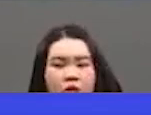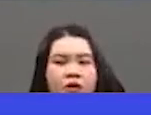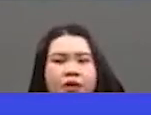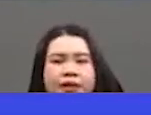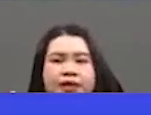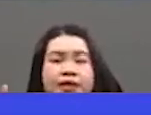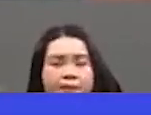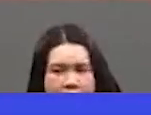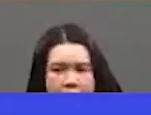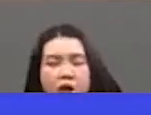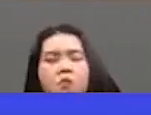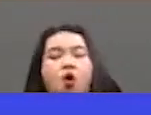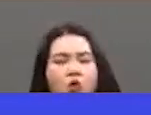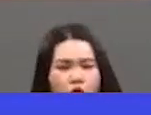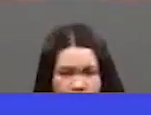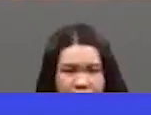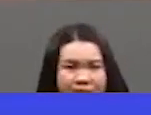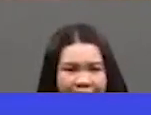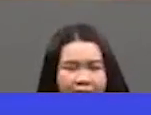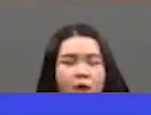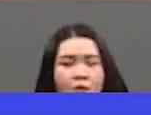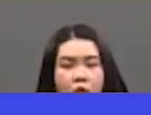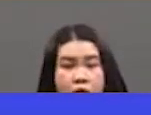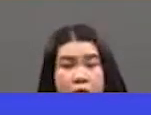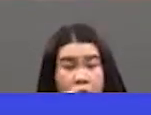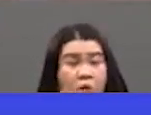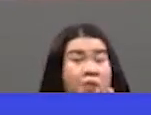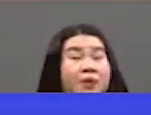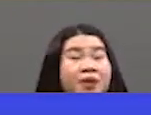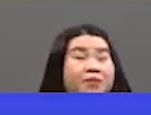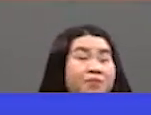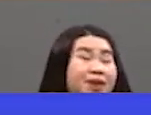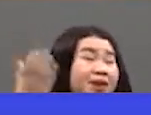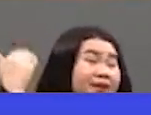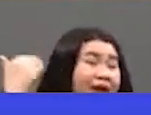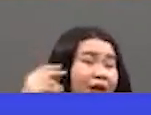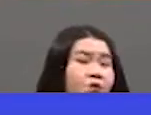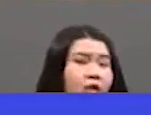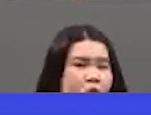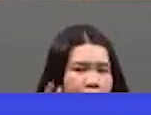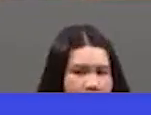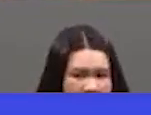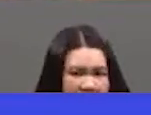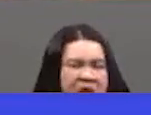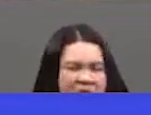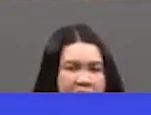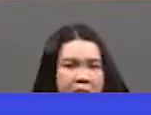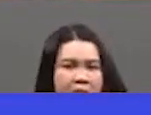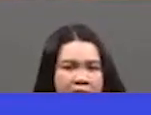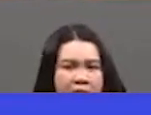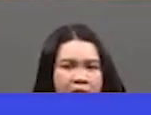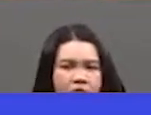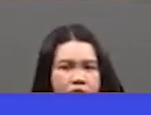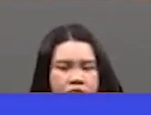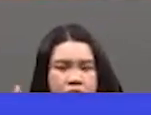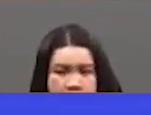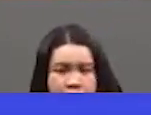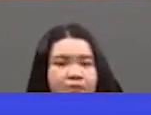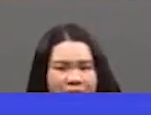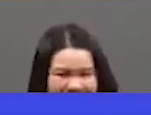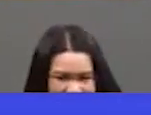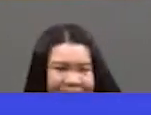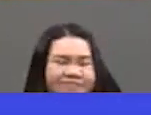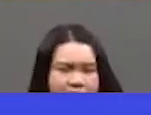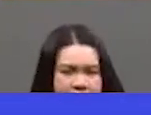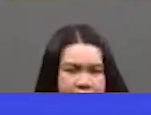น2566ที่ผ่านมาค่ะก็มีจำนวนนิติบุคคลที่ได้รับอนุญาตจากรัฐมนตรีว่าการกระทรวงการค